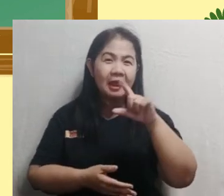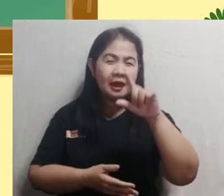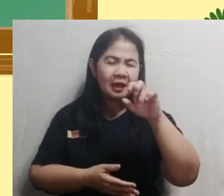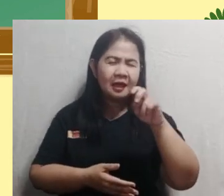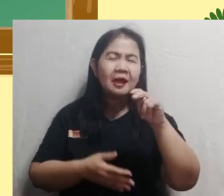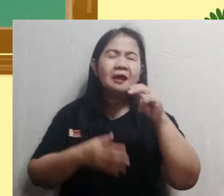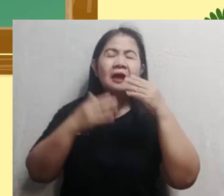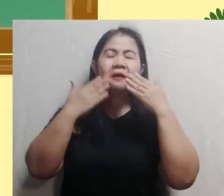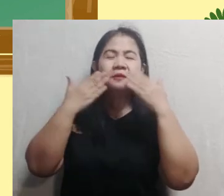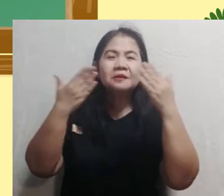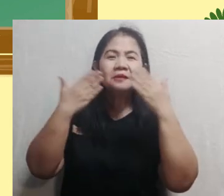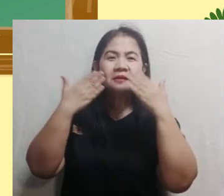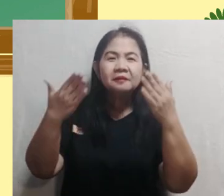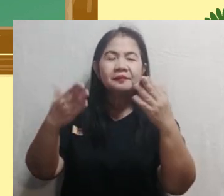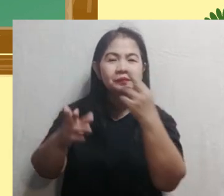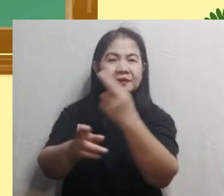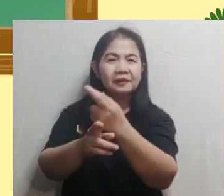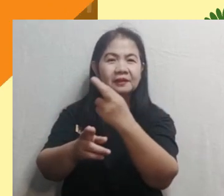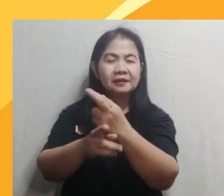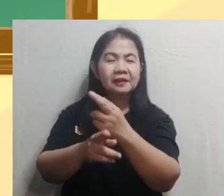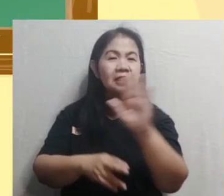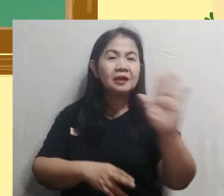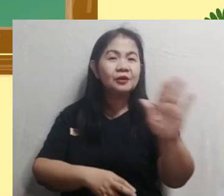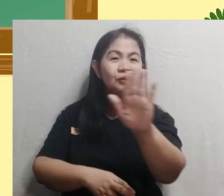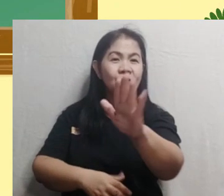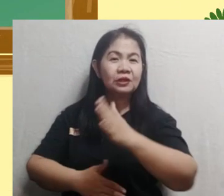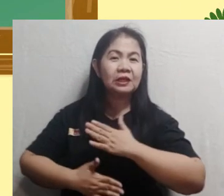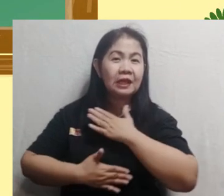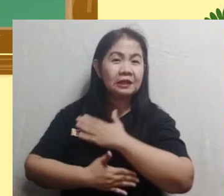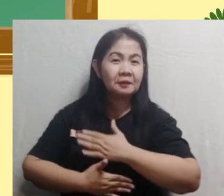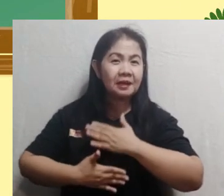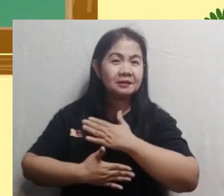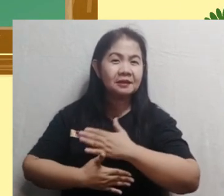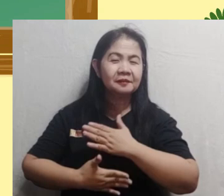karapatan na iyong tinatamasa.